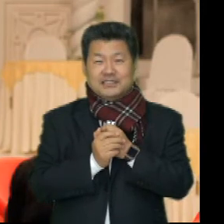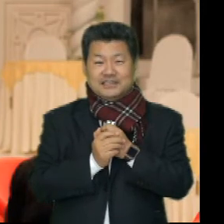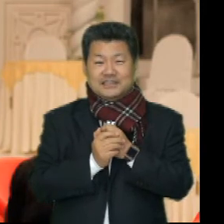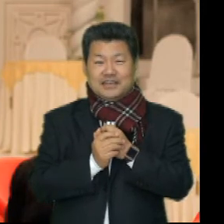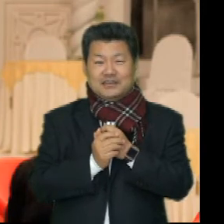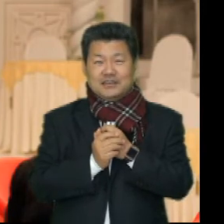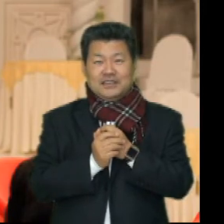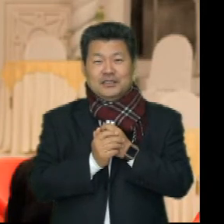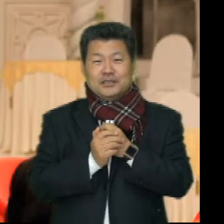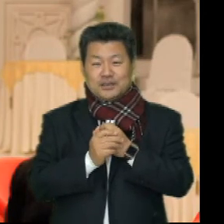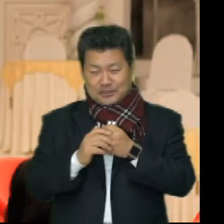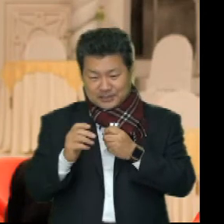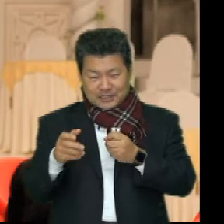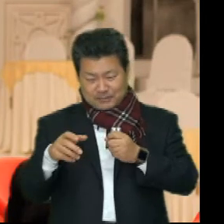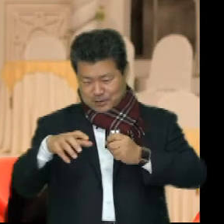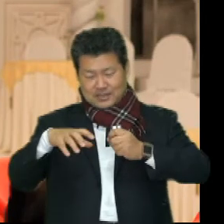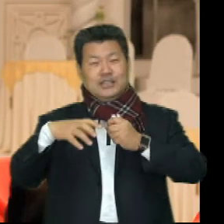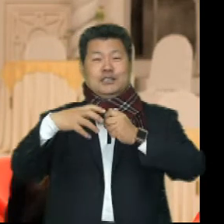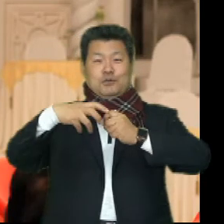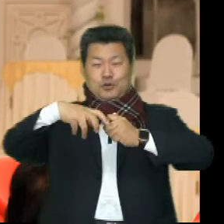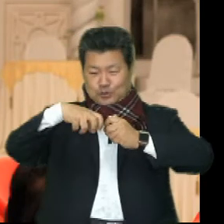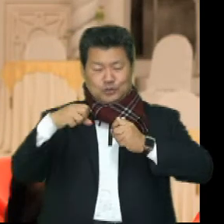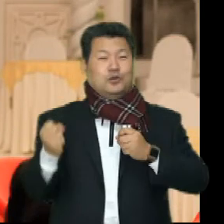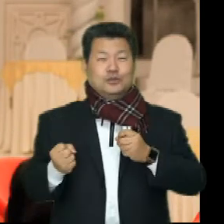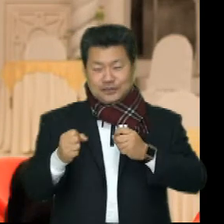이게 엄청 맛있는 거예요. 그래가지고 그때